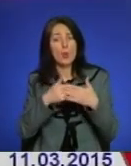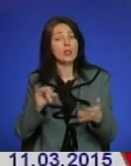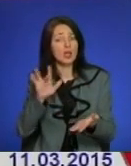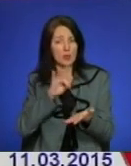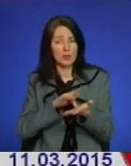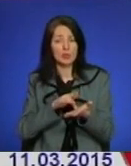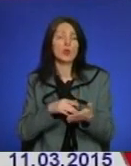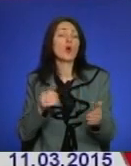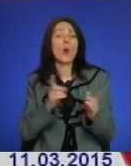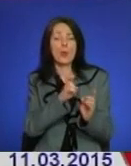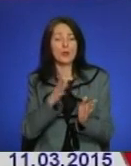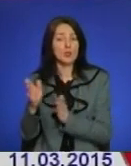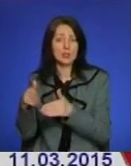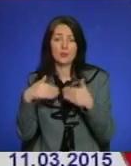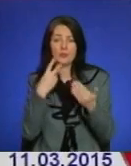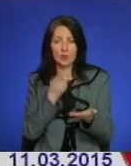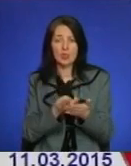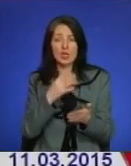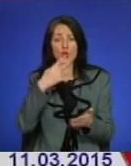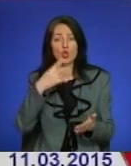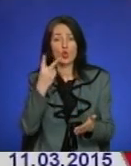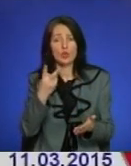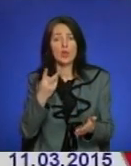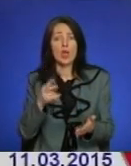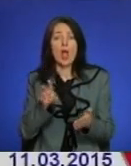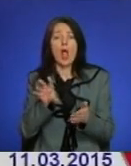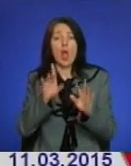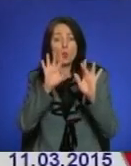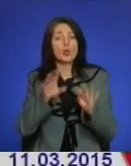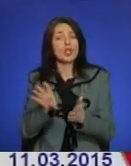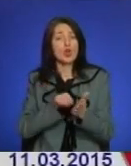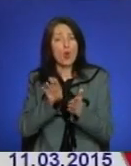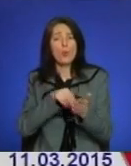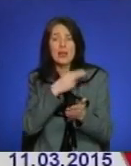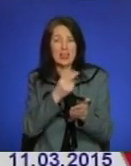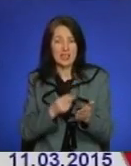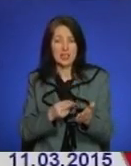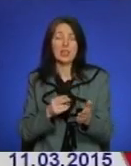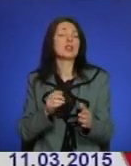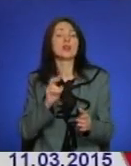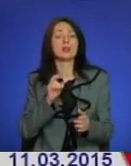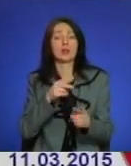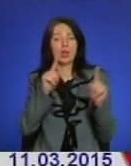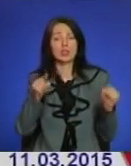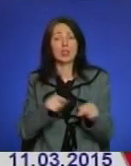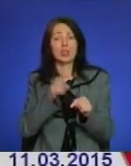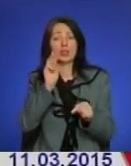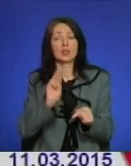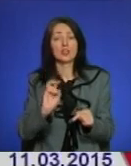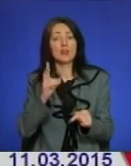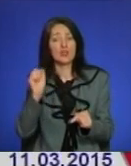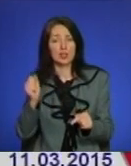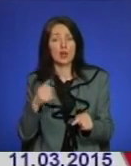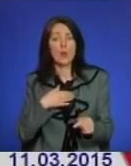42 комп'ютерні копії картин Тараса Шевченка. Ми намагалися, зібравши цю колекцію, показати його, знявши з нього кожух і